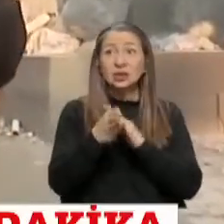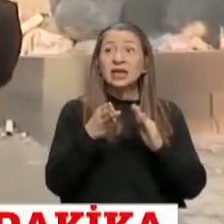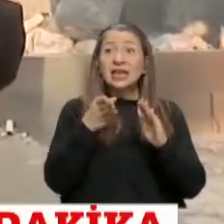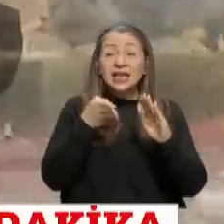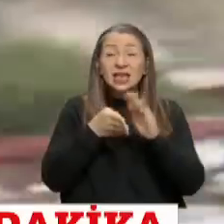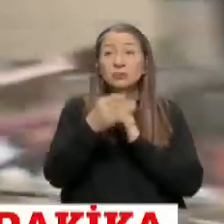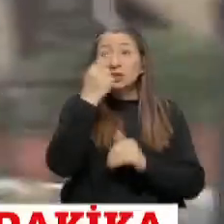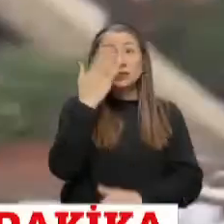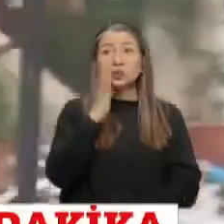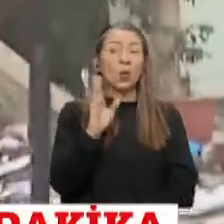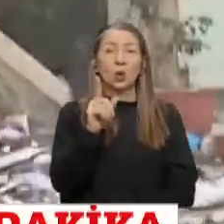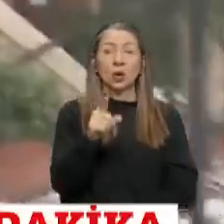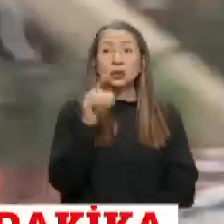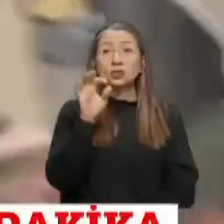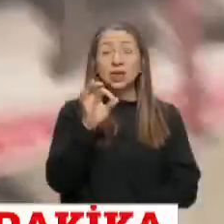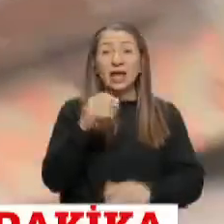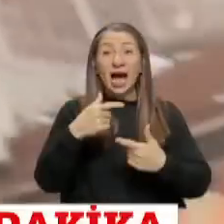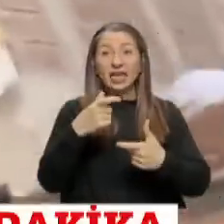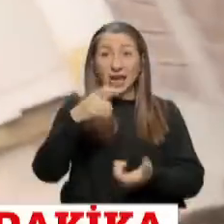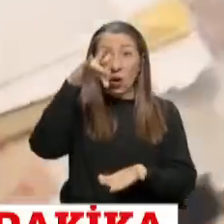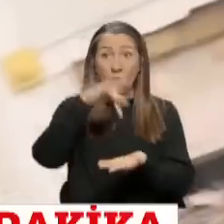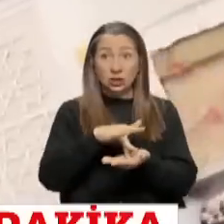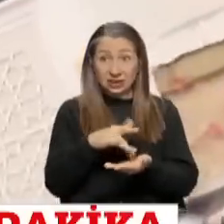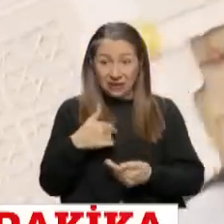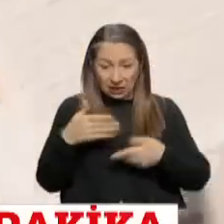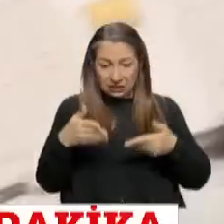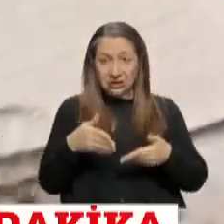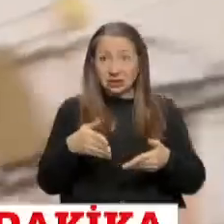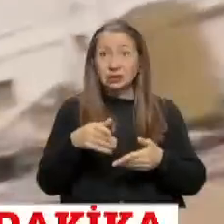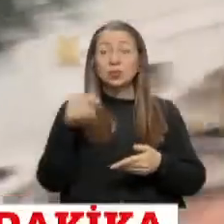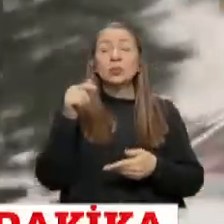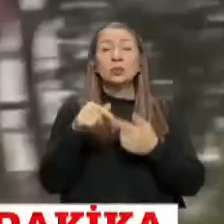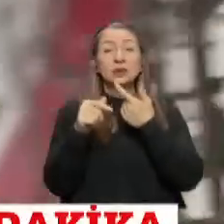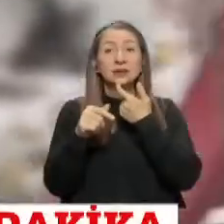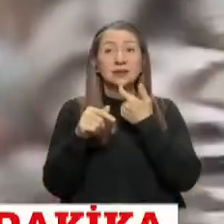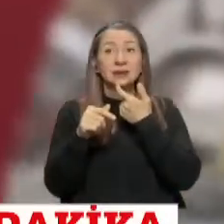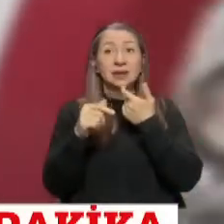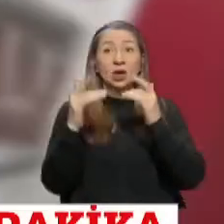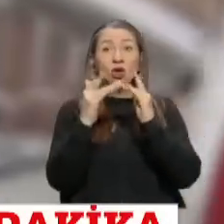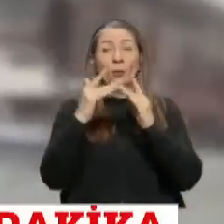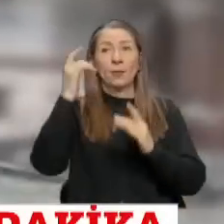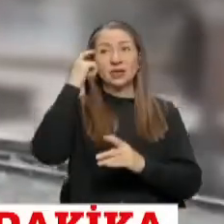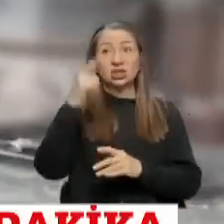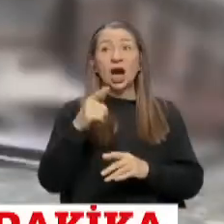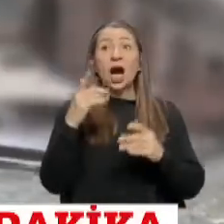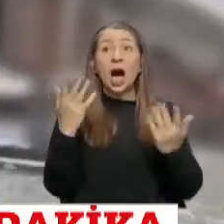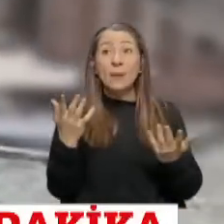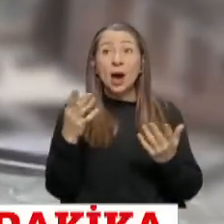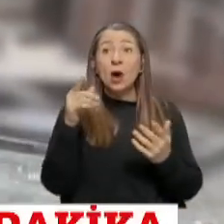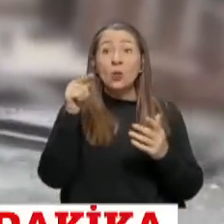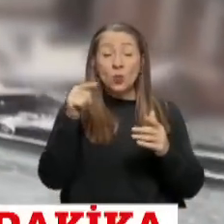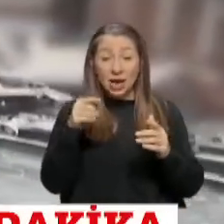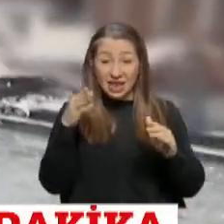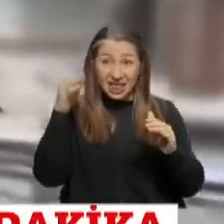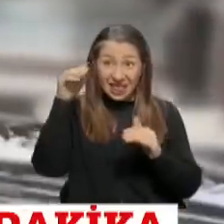geçme şansınız bile yok. İşte şu anda tam Hatay'ın göbeğine çıktık. Burası köprü başı. Ama bu